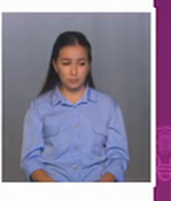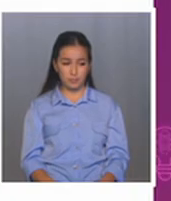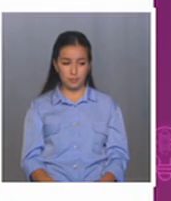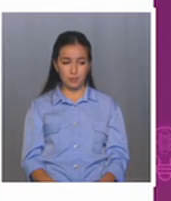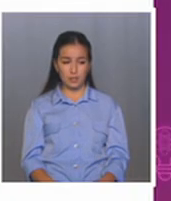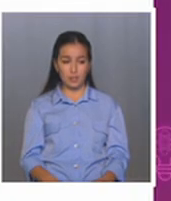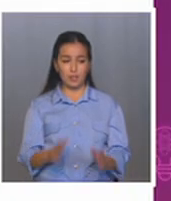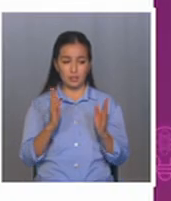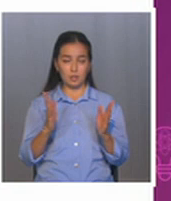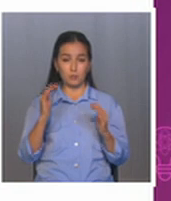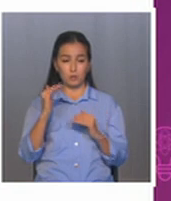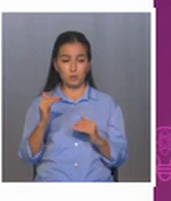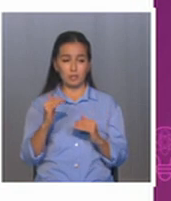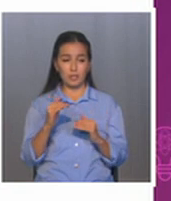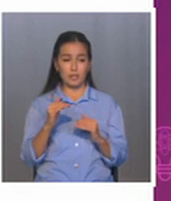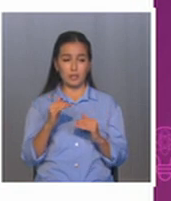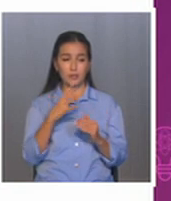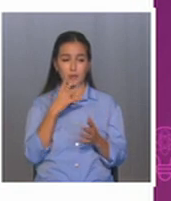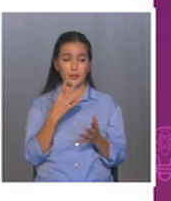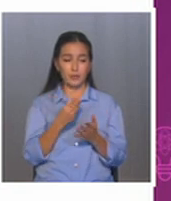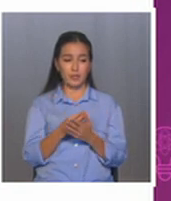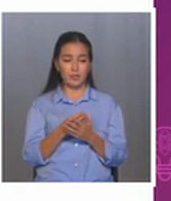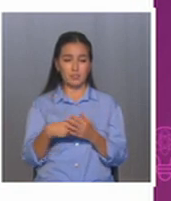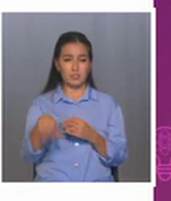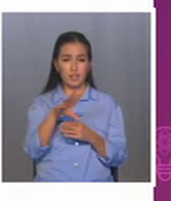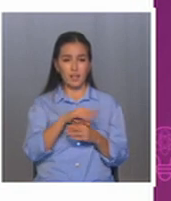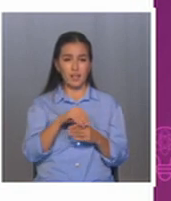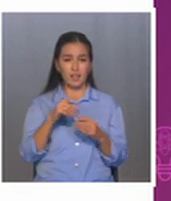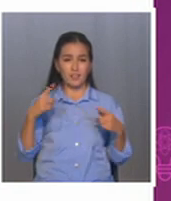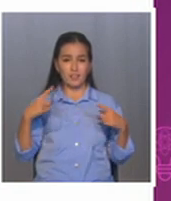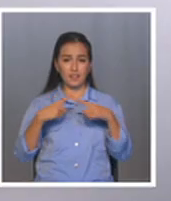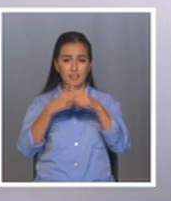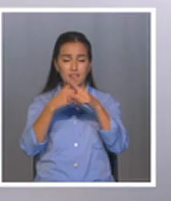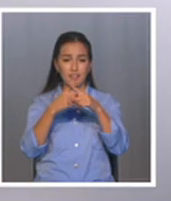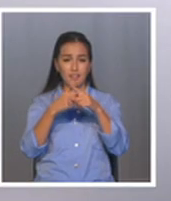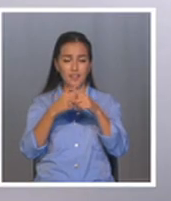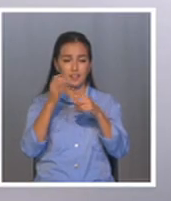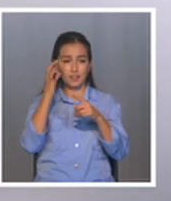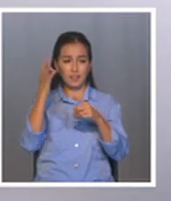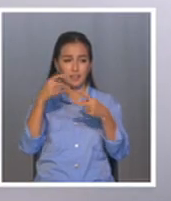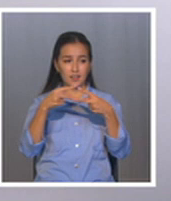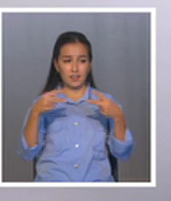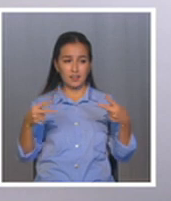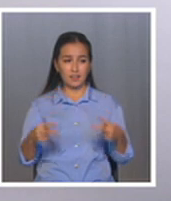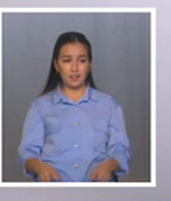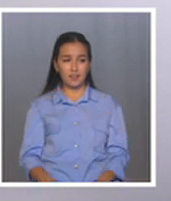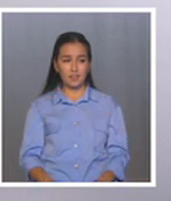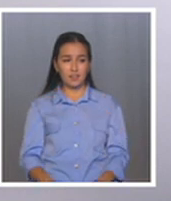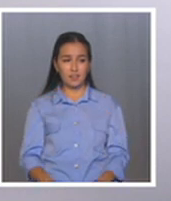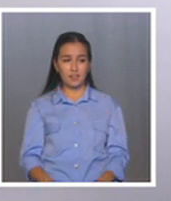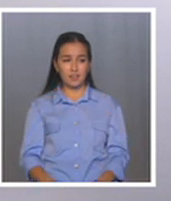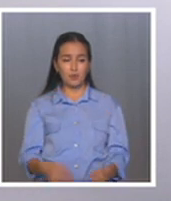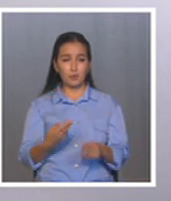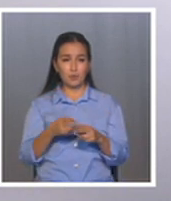Тік бұрышты параллелепипедтің барлық диагональдары тең. Енді балалар, біздер осы